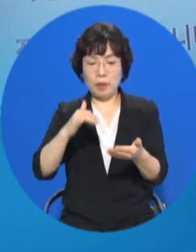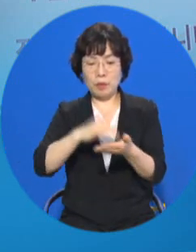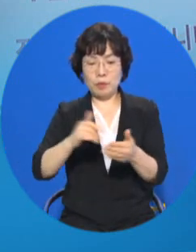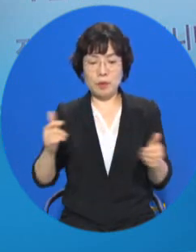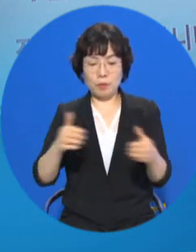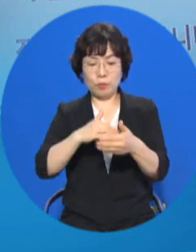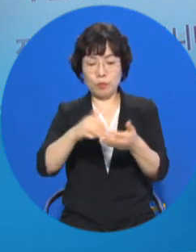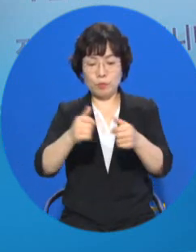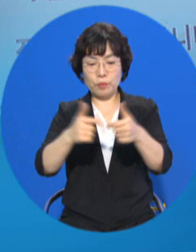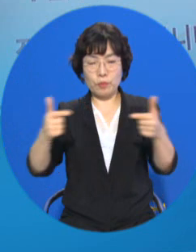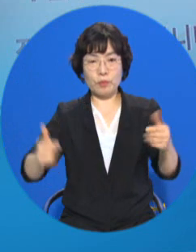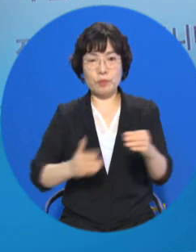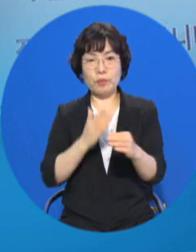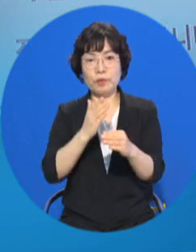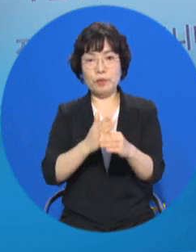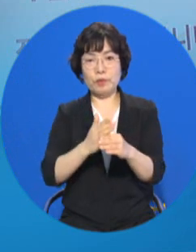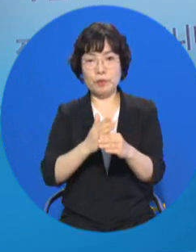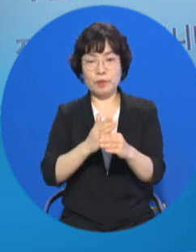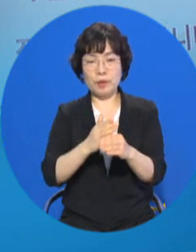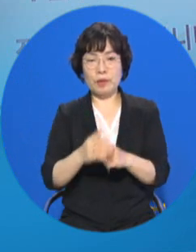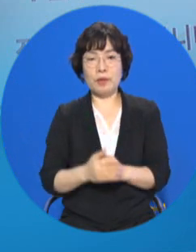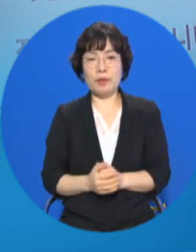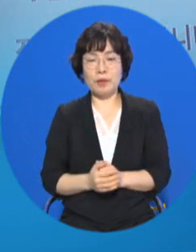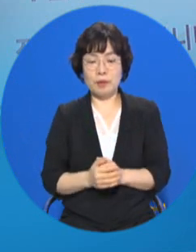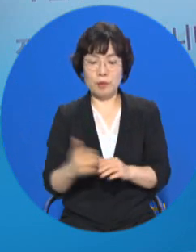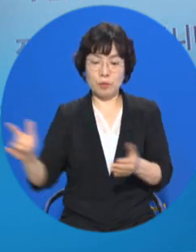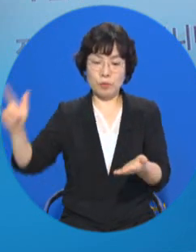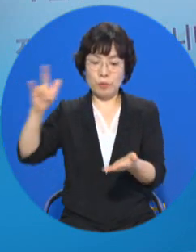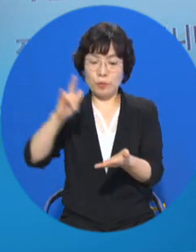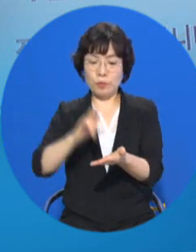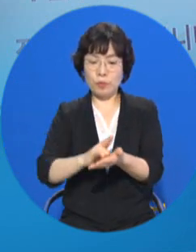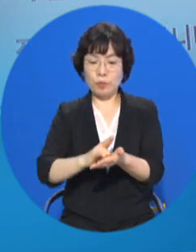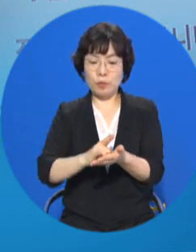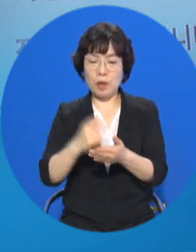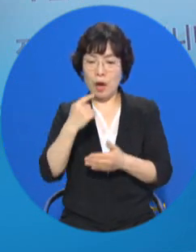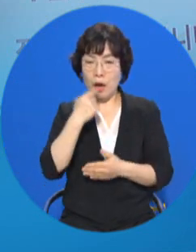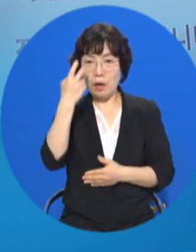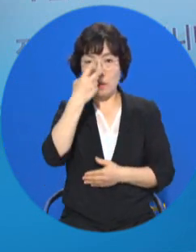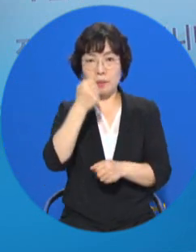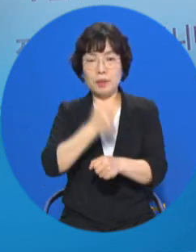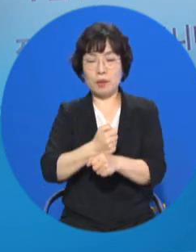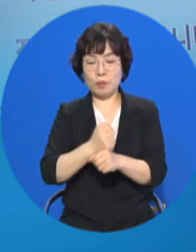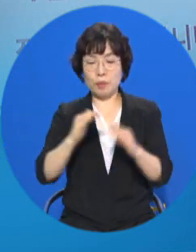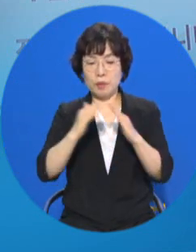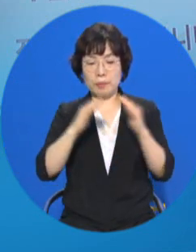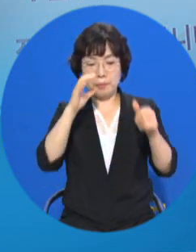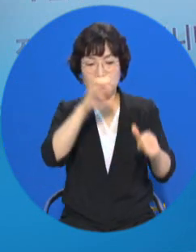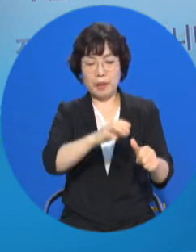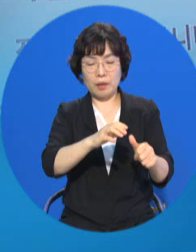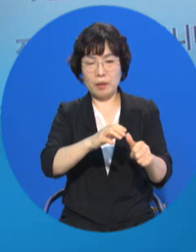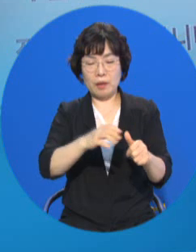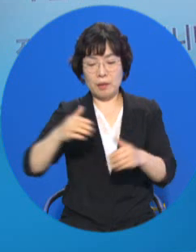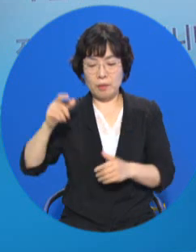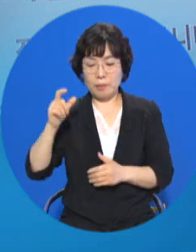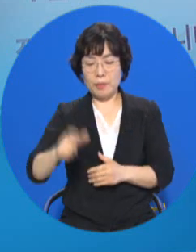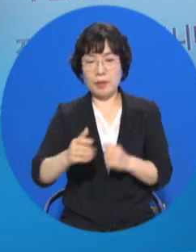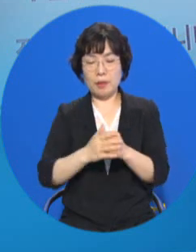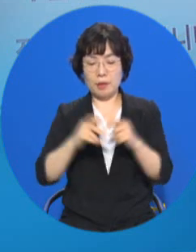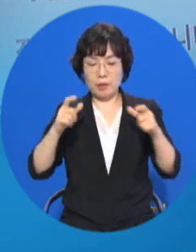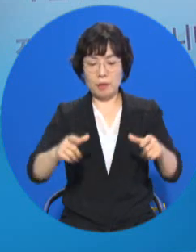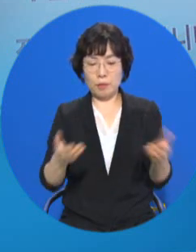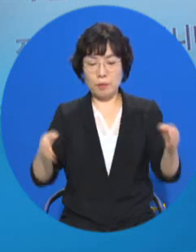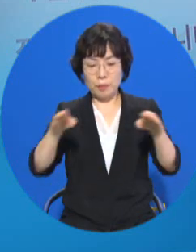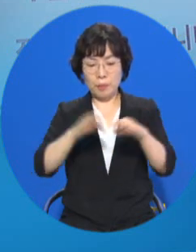늘고 있는 상황인데요. 방역당국은 해외 입국자에 대한 진단검사와 자가격리를 의무화했고 지역에도